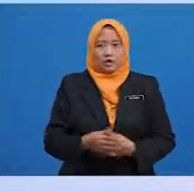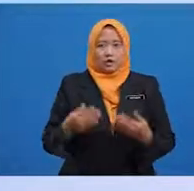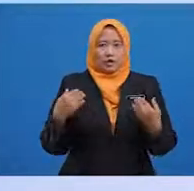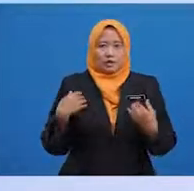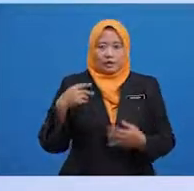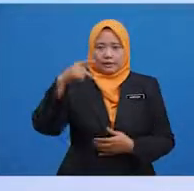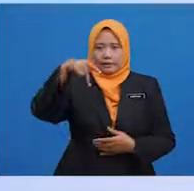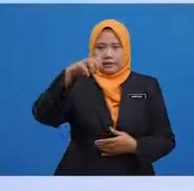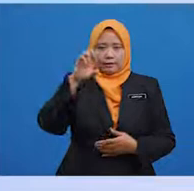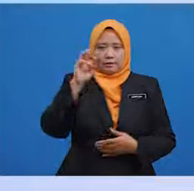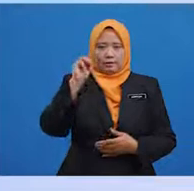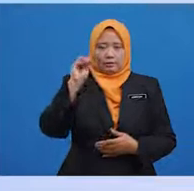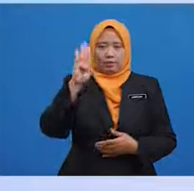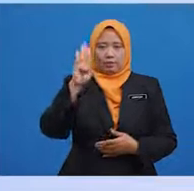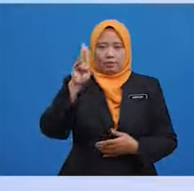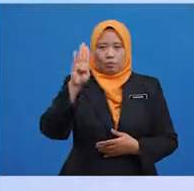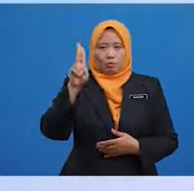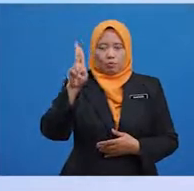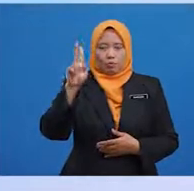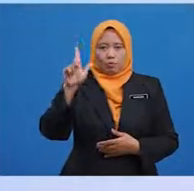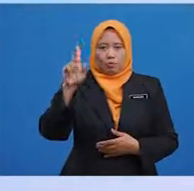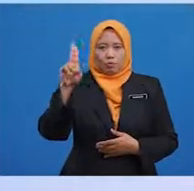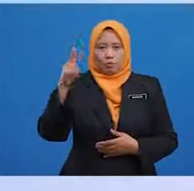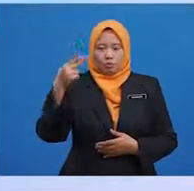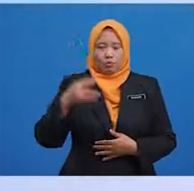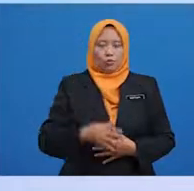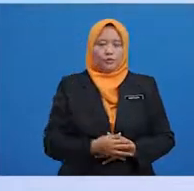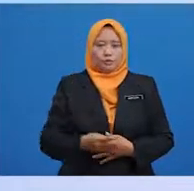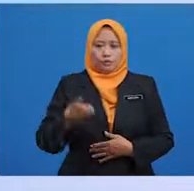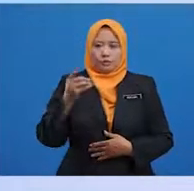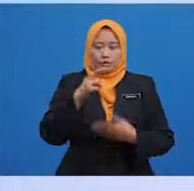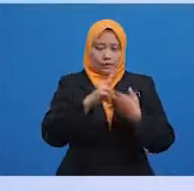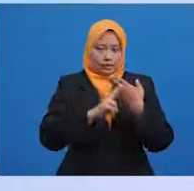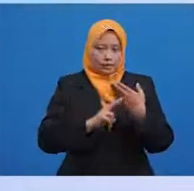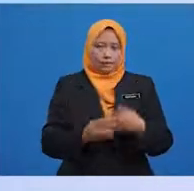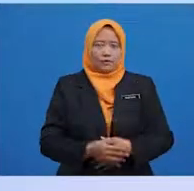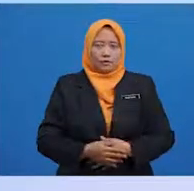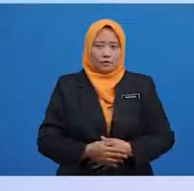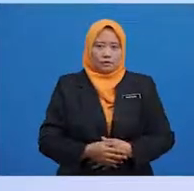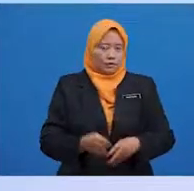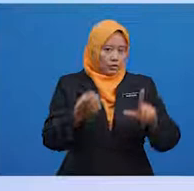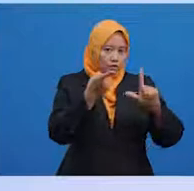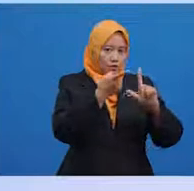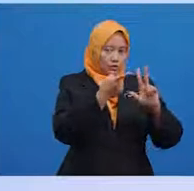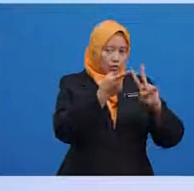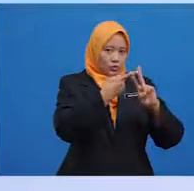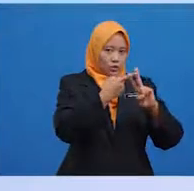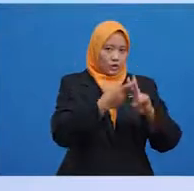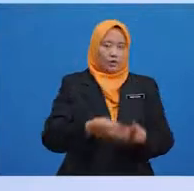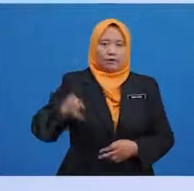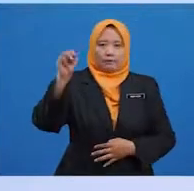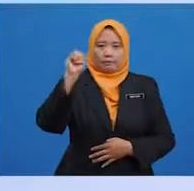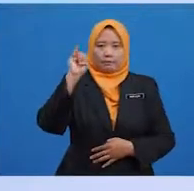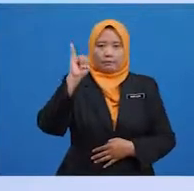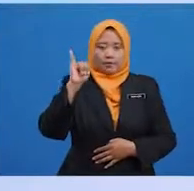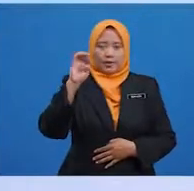ke dinding jantung. Dua, lapisan kedua iaitu myokardium. Myokardium